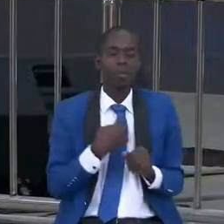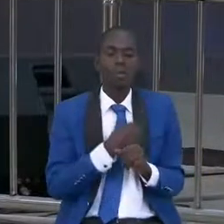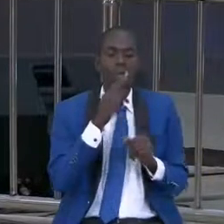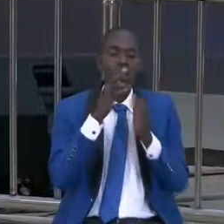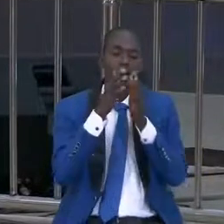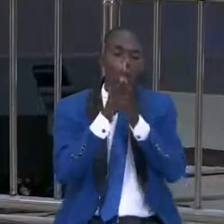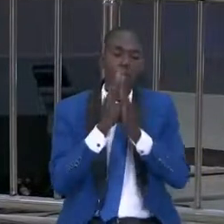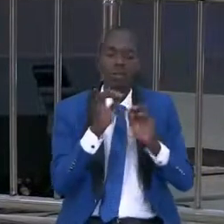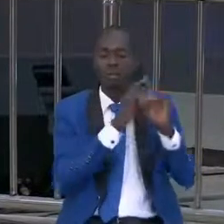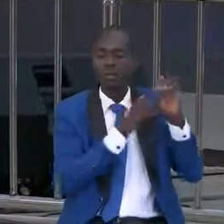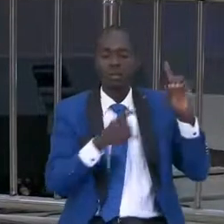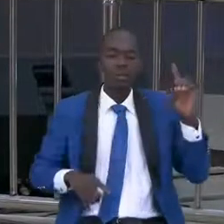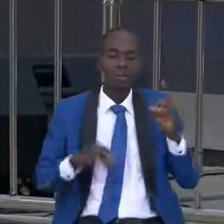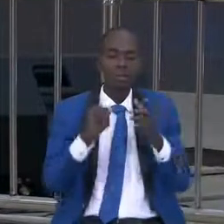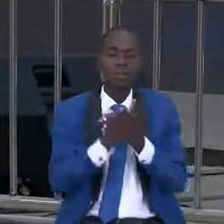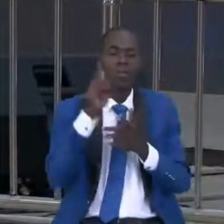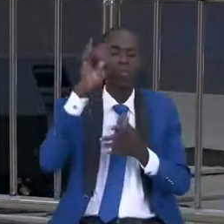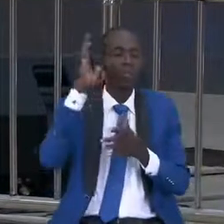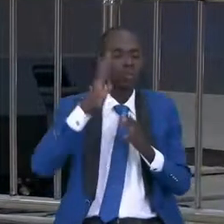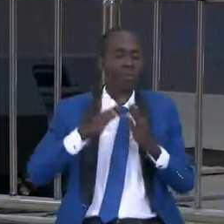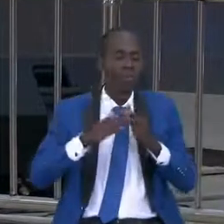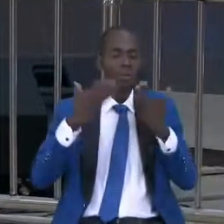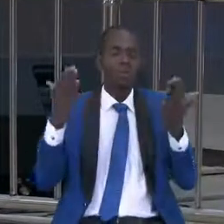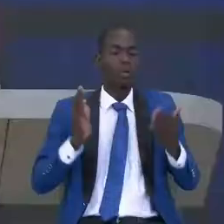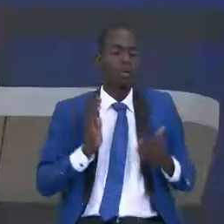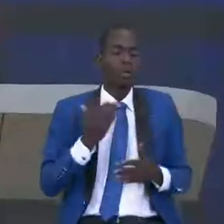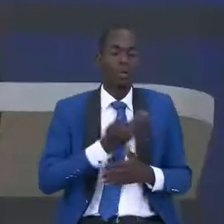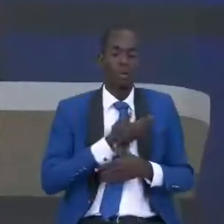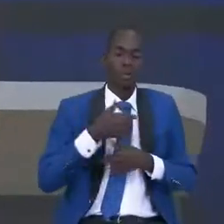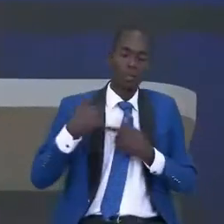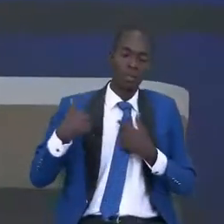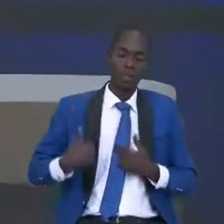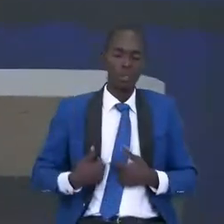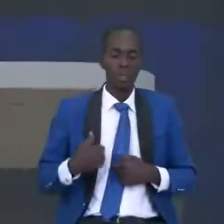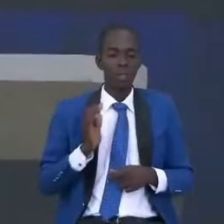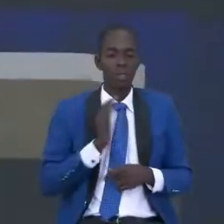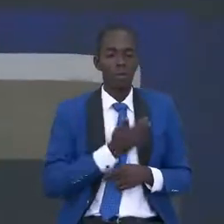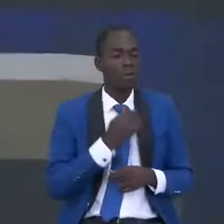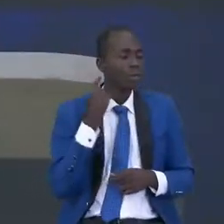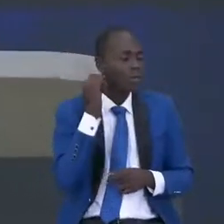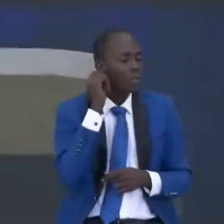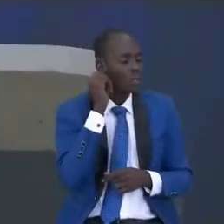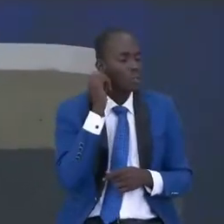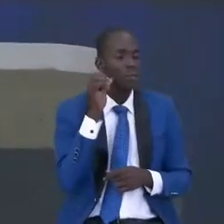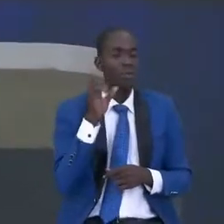Seigneur, que tu ouvres nos cœurs, nos oreilles,